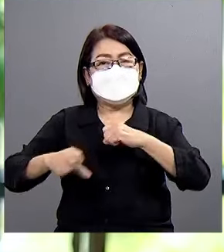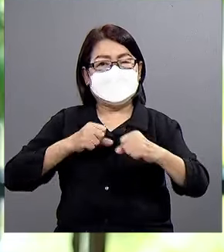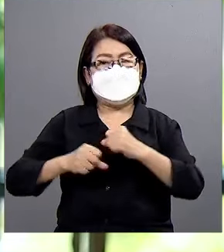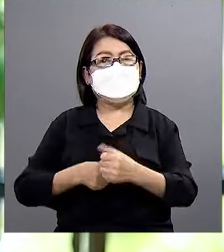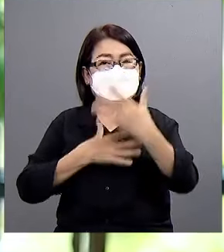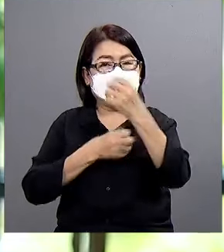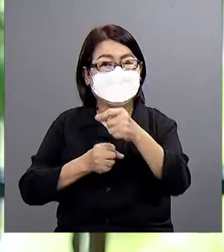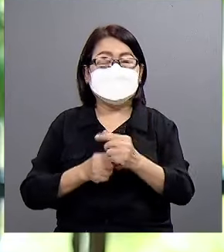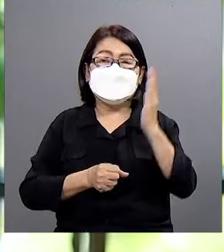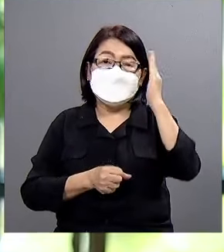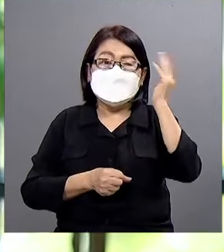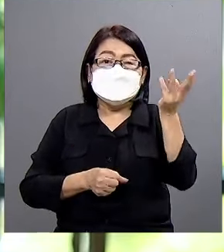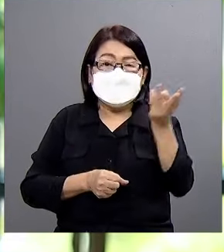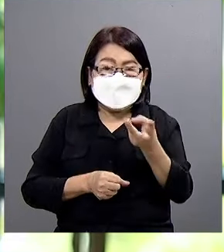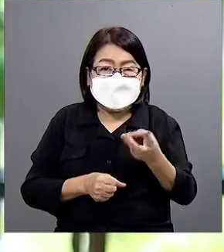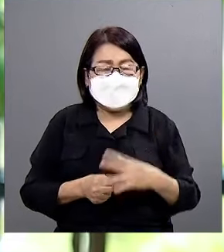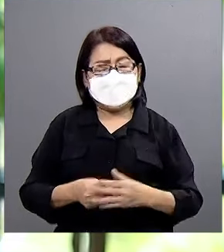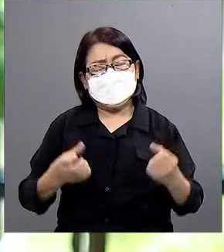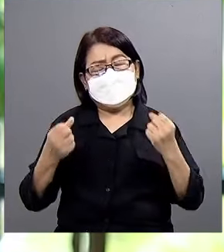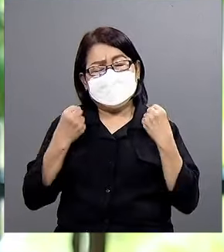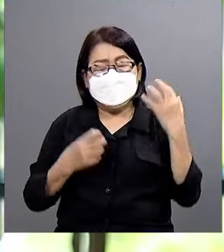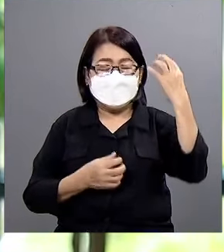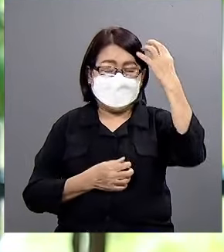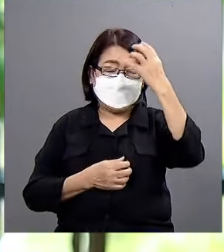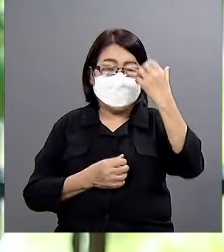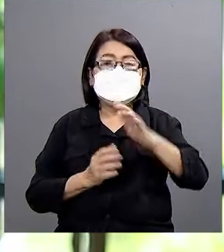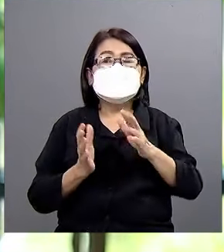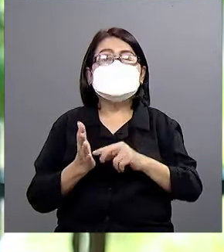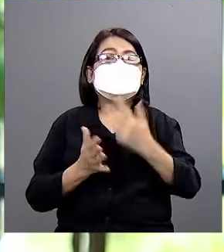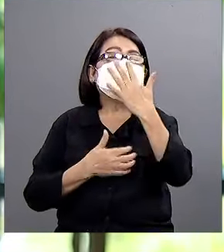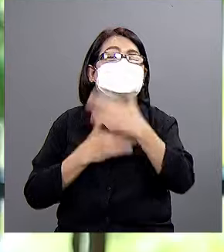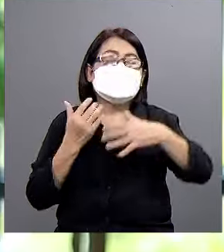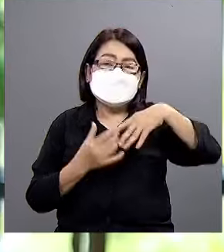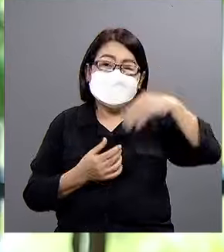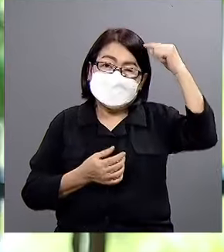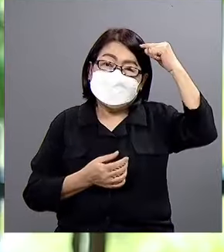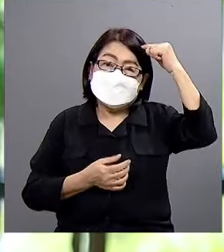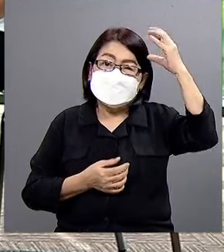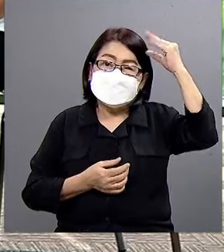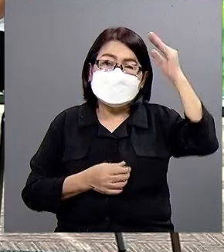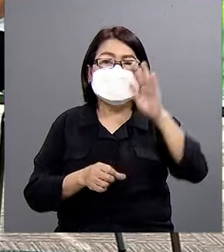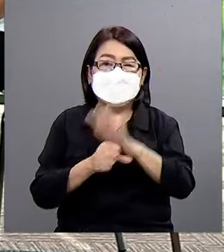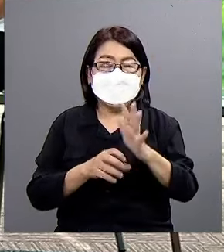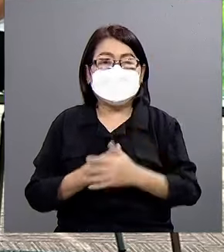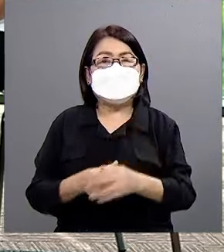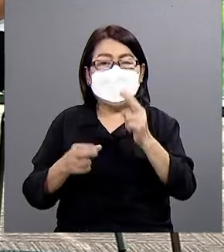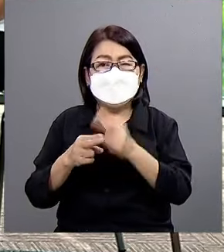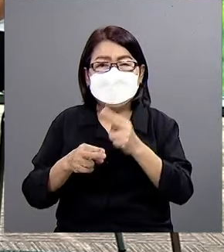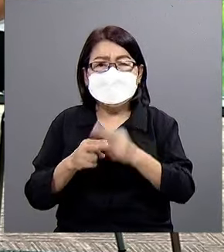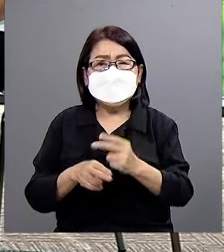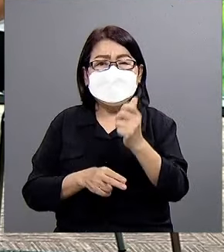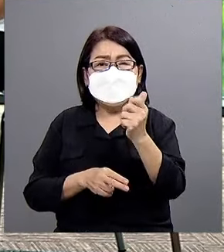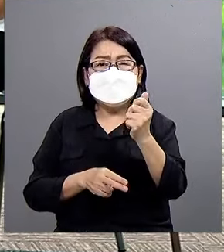อยอ่อนเพลียมึนงงเลือดไปเลี้ยงสมองไม่พอนะครับตัวนี้เราชื่อว่ายาหอมอินทรจักรอินทรจักรเหมือนกับกง